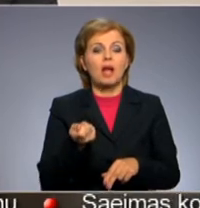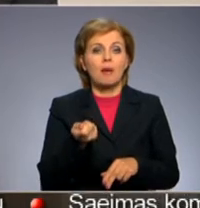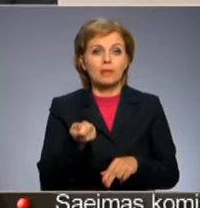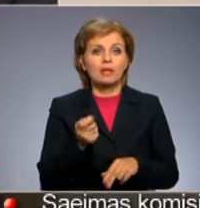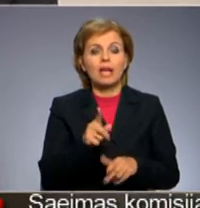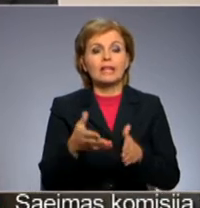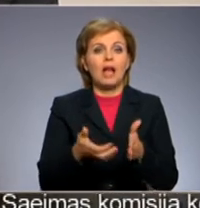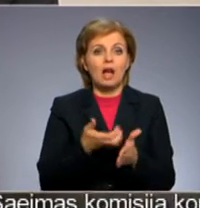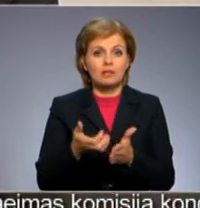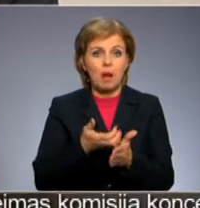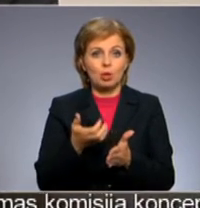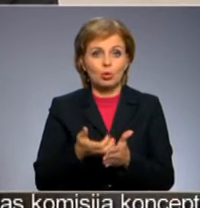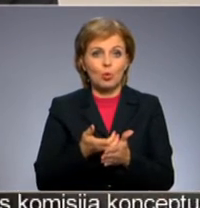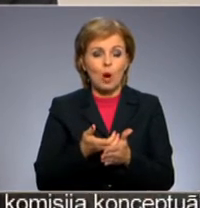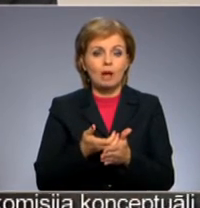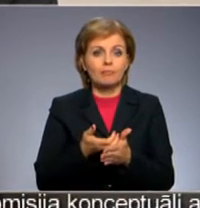jāizmanto